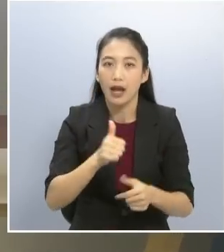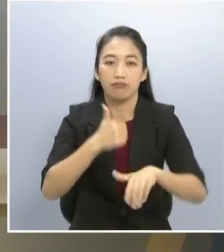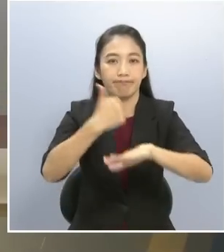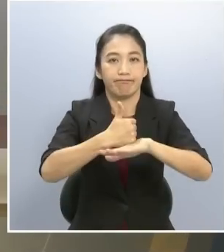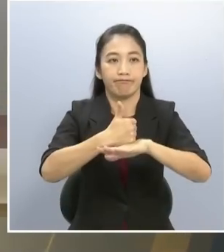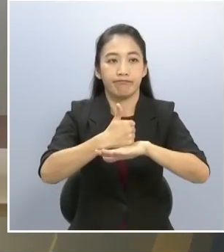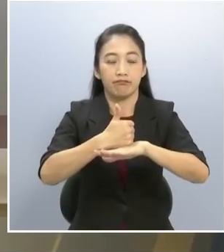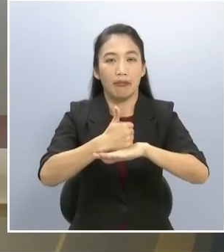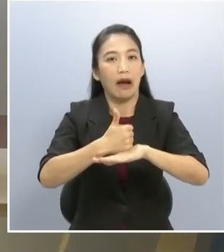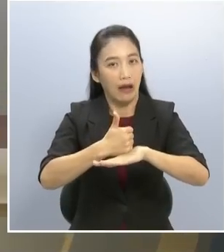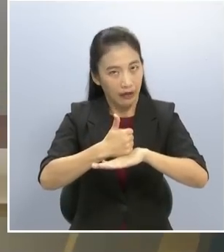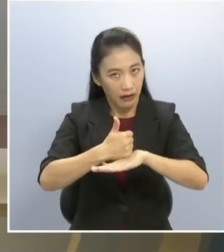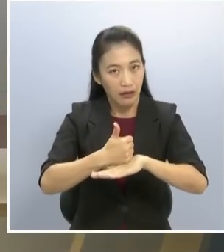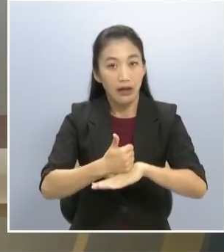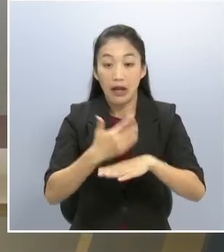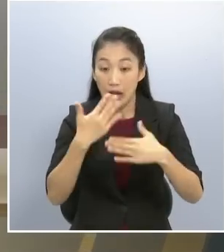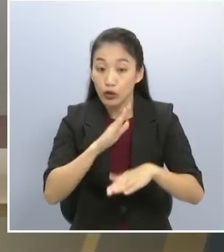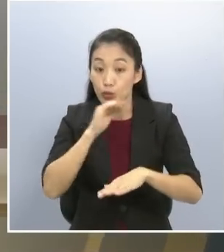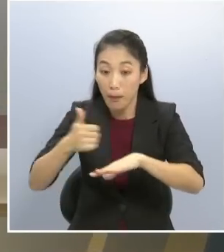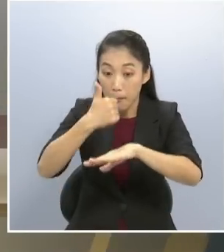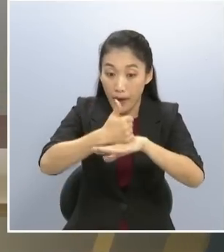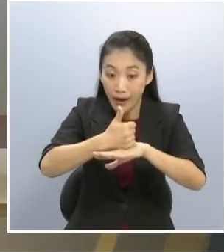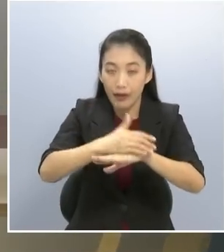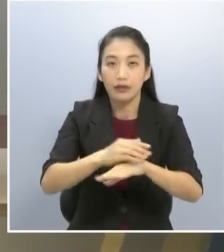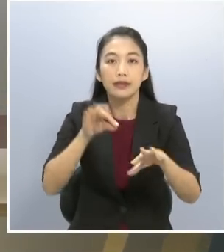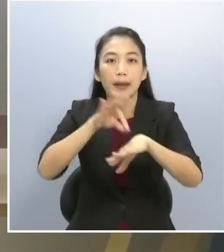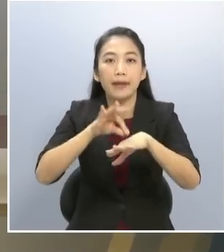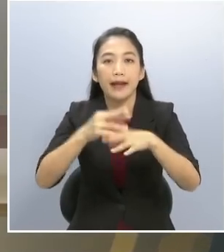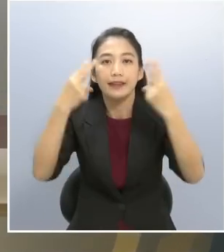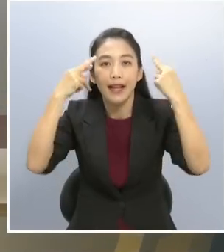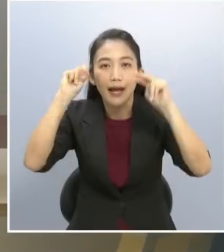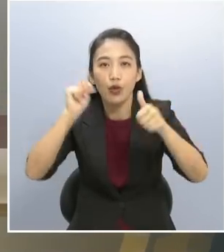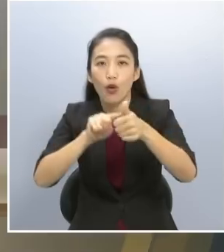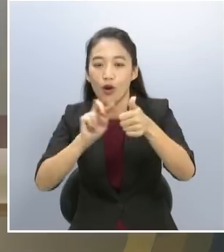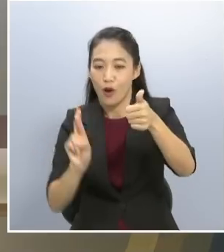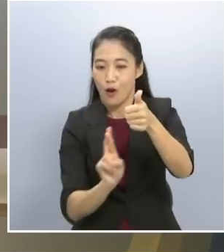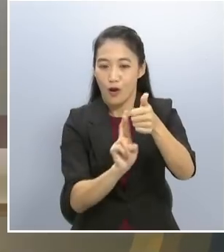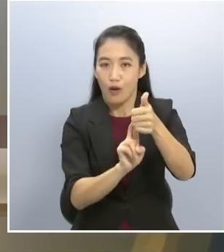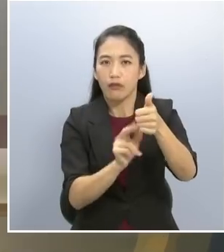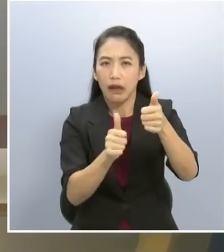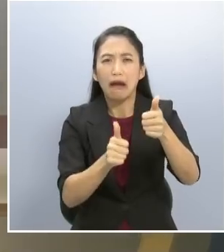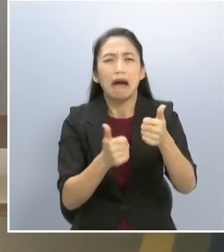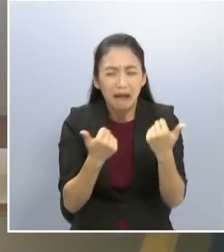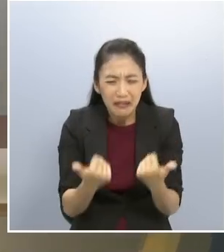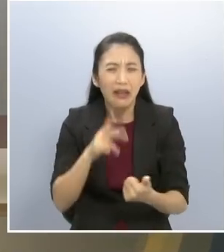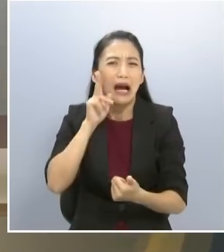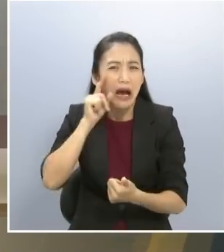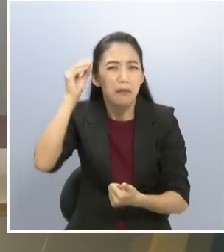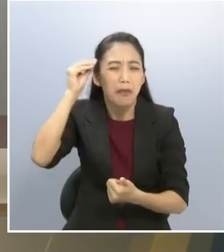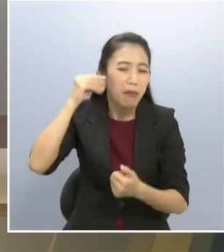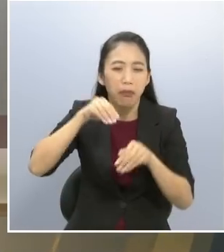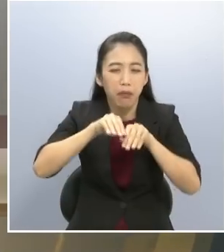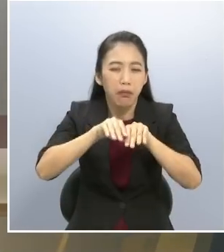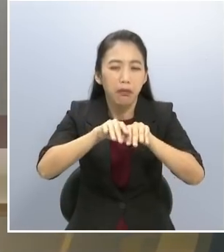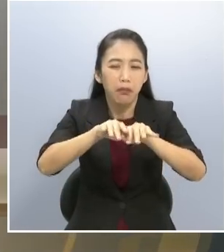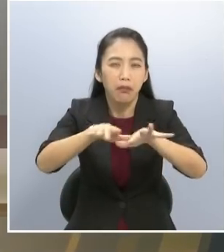แล้วมาเป็นรองนายกควบคุมปริมาณไทยนี่ลือกันถึงขนาดหรือปล่อยข่าวกันถึงขนาดว่าให้พลังประชารัฐ